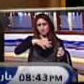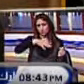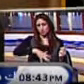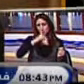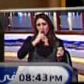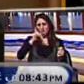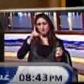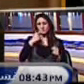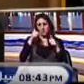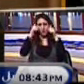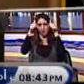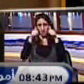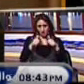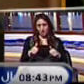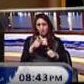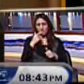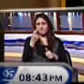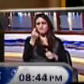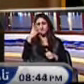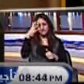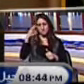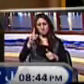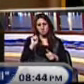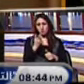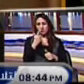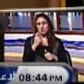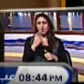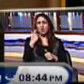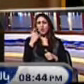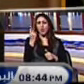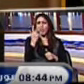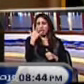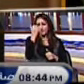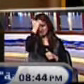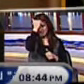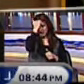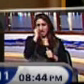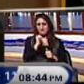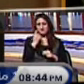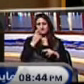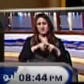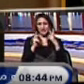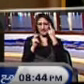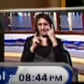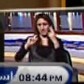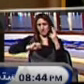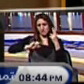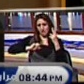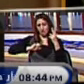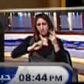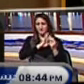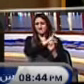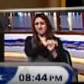الشريف قرر صرف إعانة مالية عاجلة قدرها 5,000 جنيه لاثنين من الطلبة